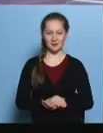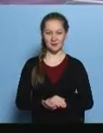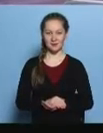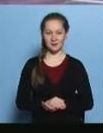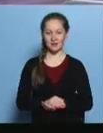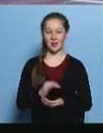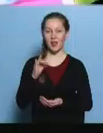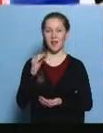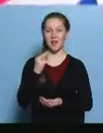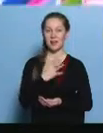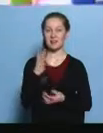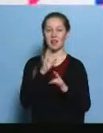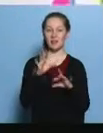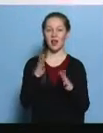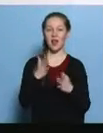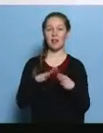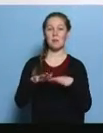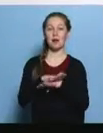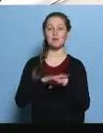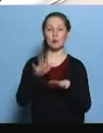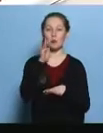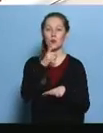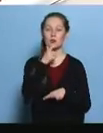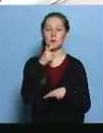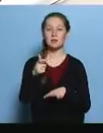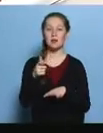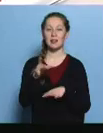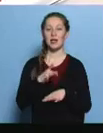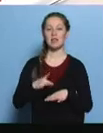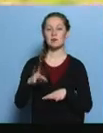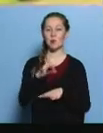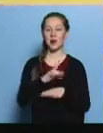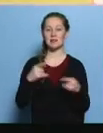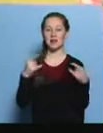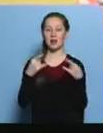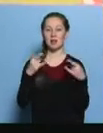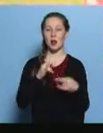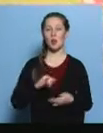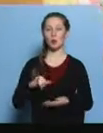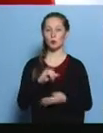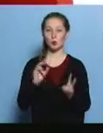и в цифре, на каких платформах можно смотреть республиканский телеканал «Удмуртия», расскажем.